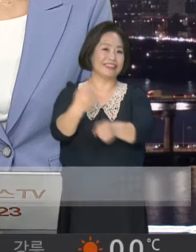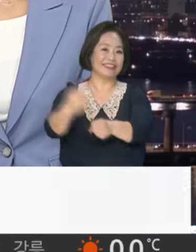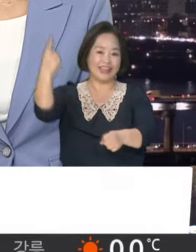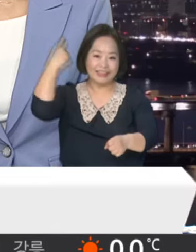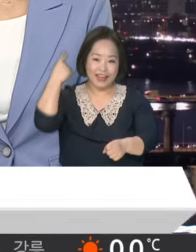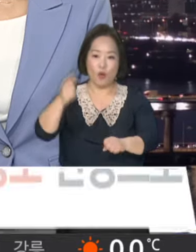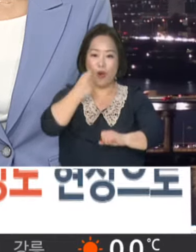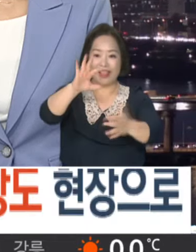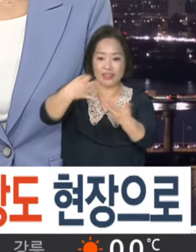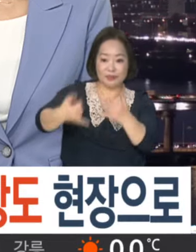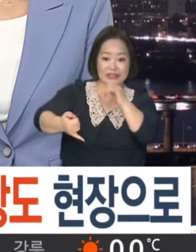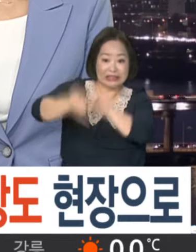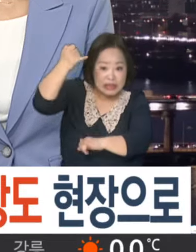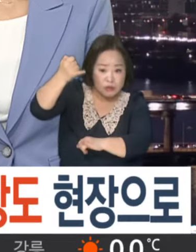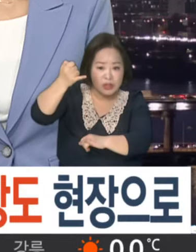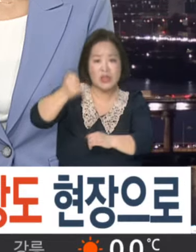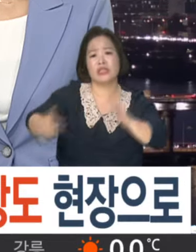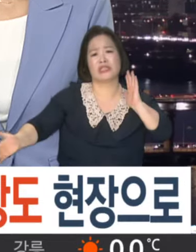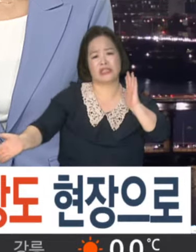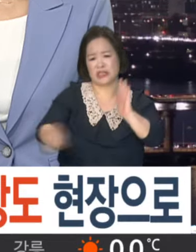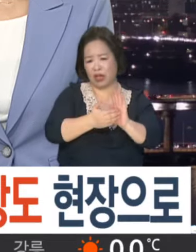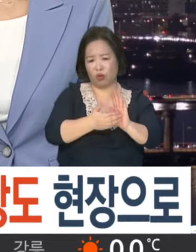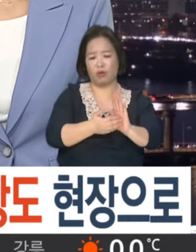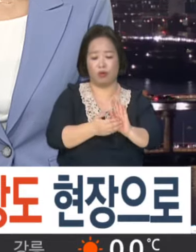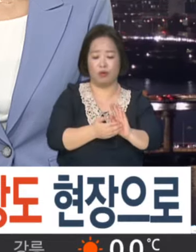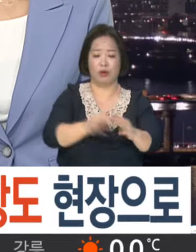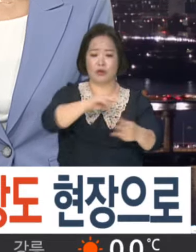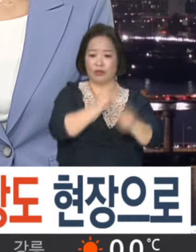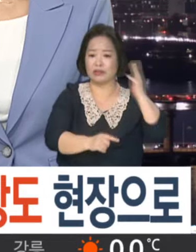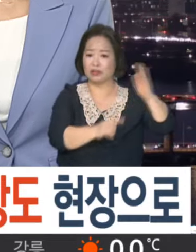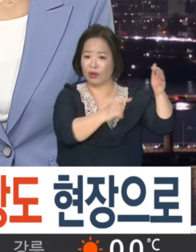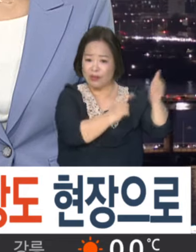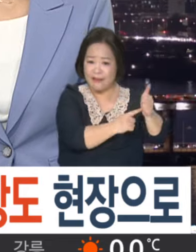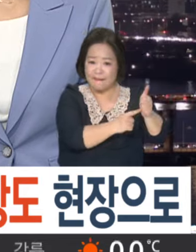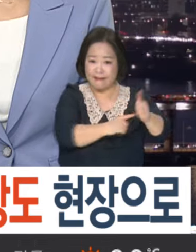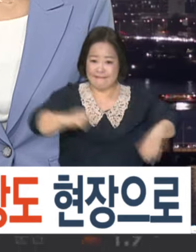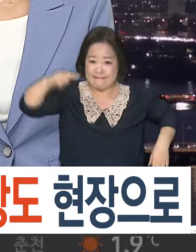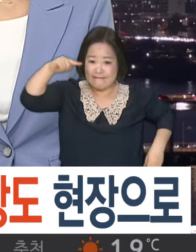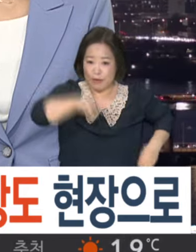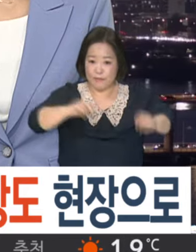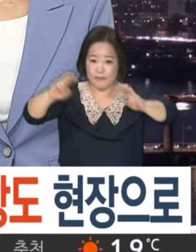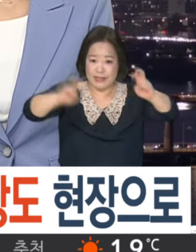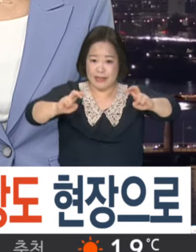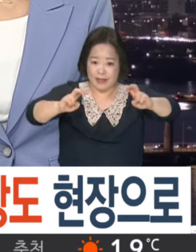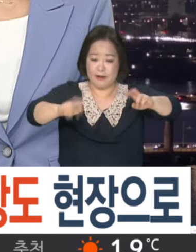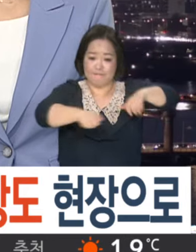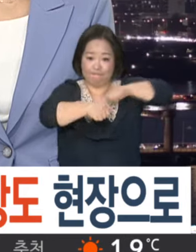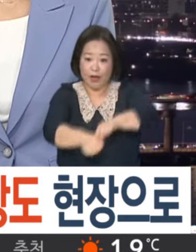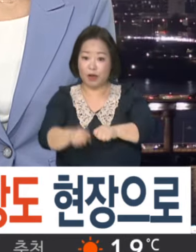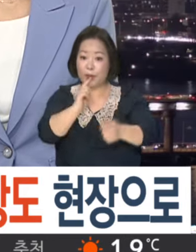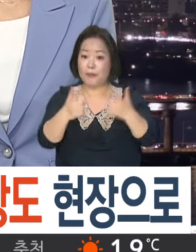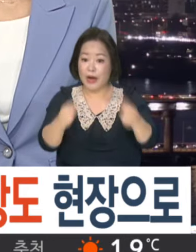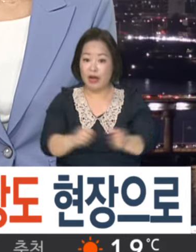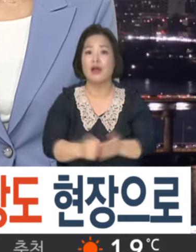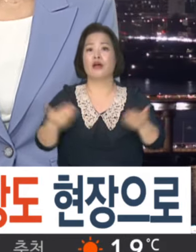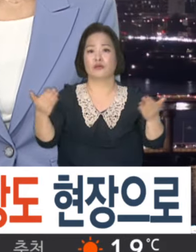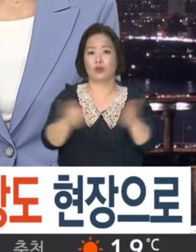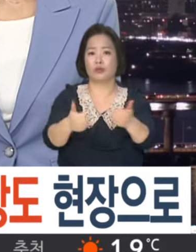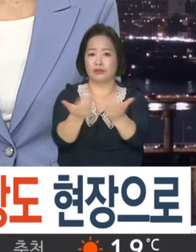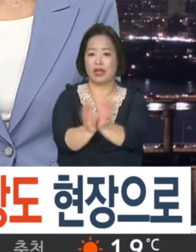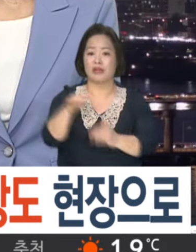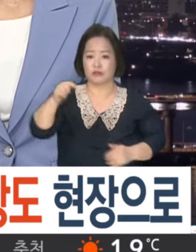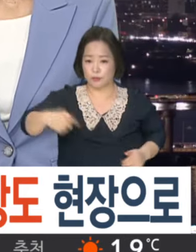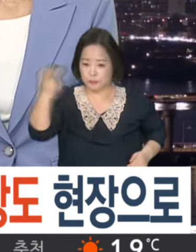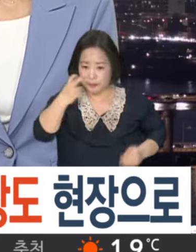지난해 임금 체불이 역대 취 고치를 기록했죠 이에 윤 대통령이 악덕 기업주 엄단 방침을 밝힌 가운데 노동 당국이